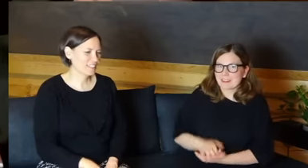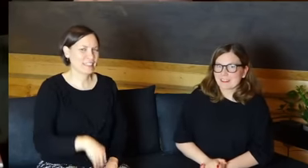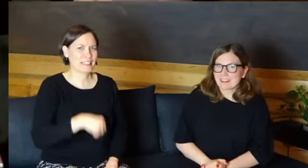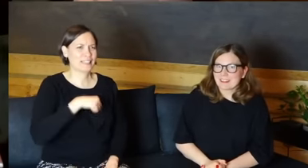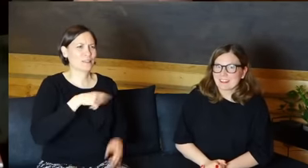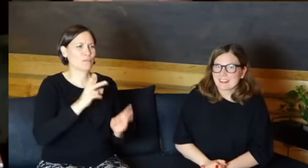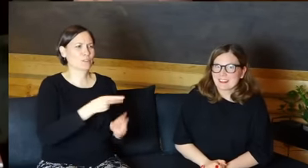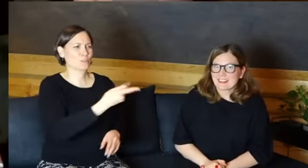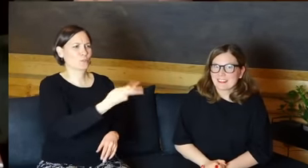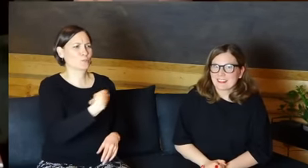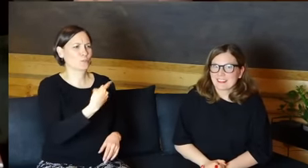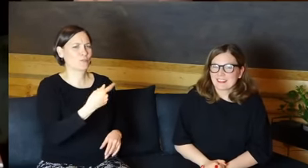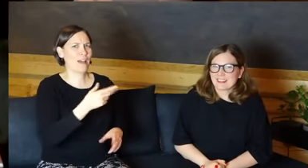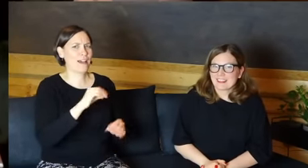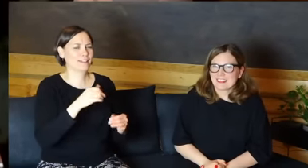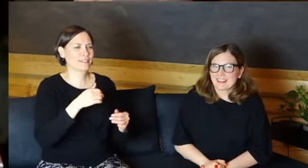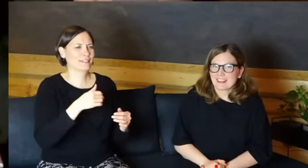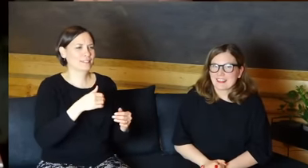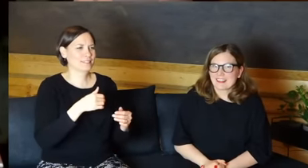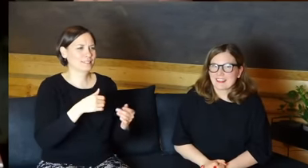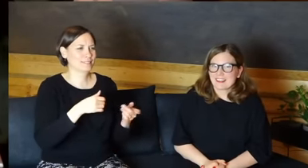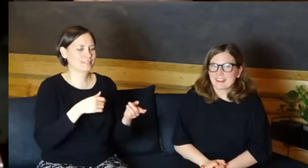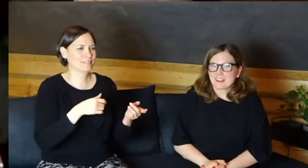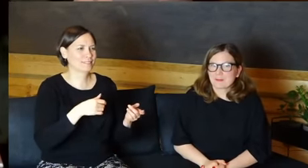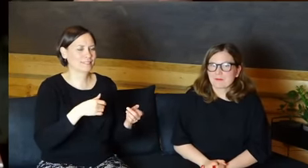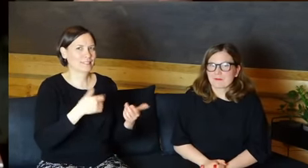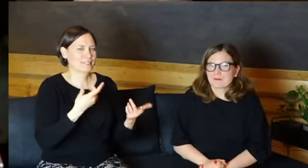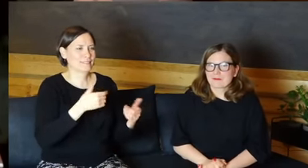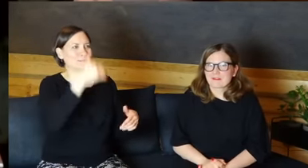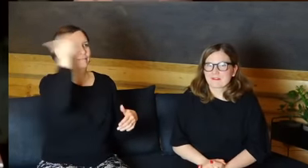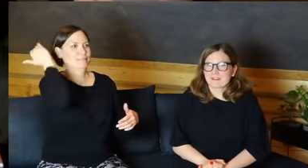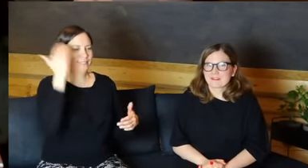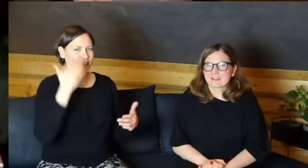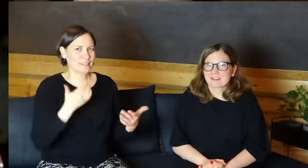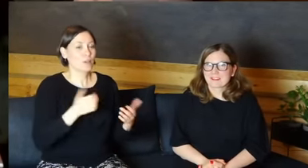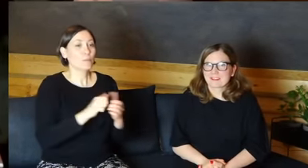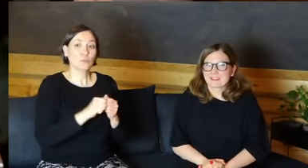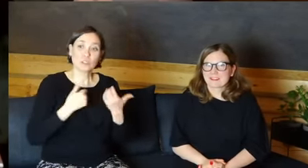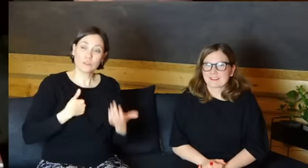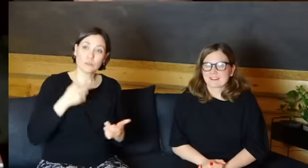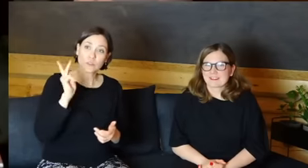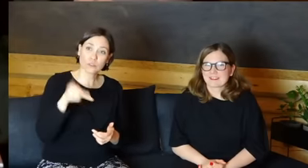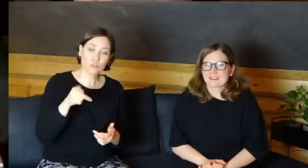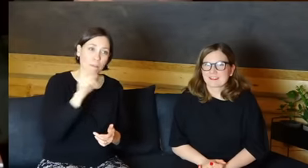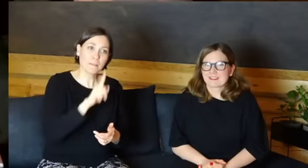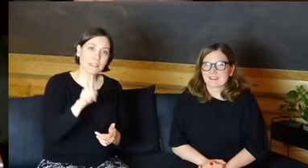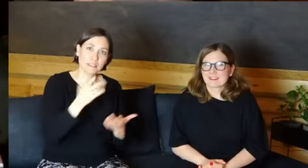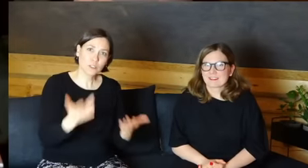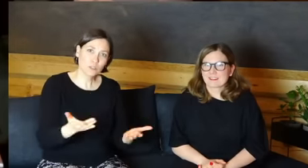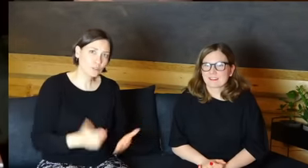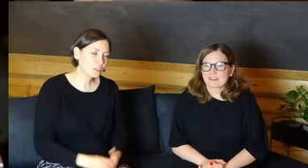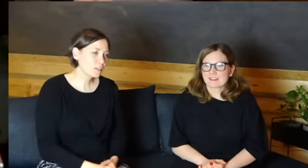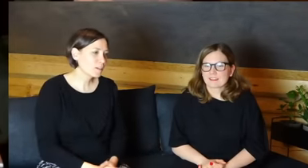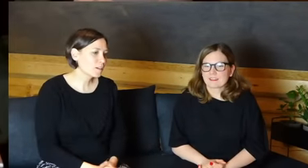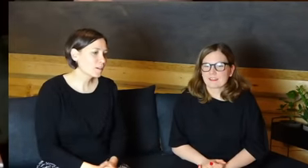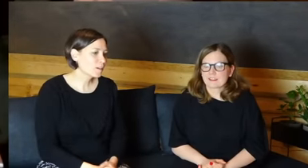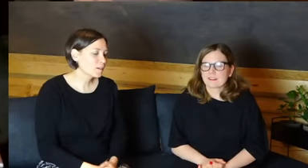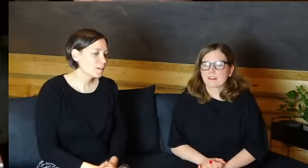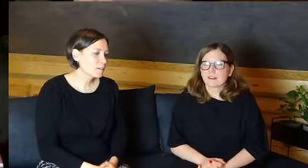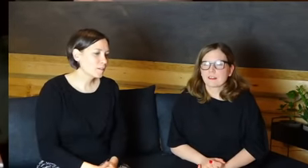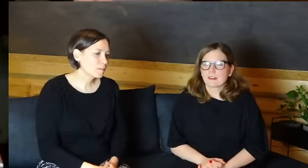ohi. Mutta minä kysyin sulta, että missä päin meet? Justiin kuule Kurikkaan saavun tästä,